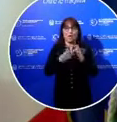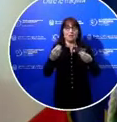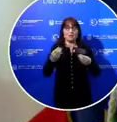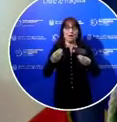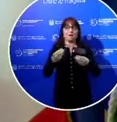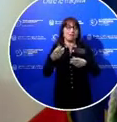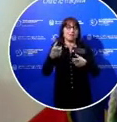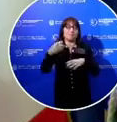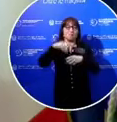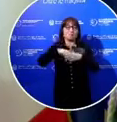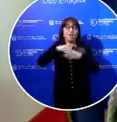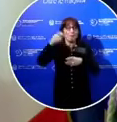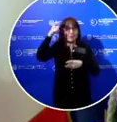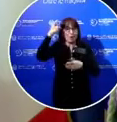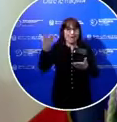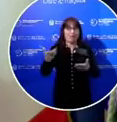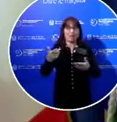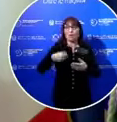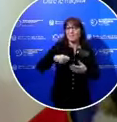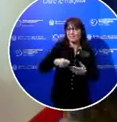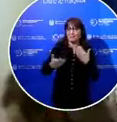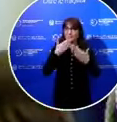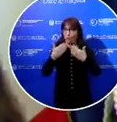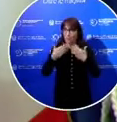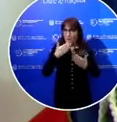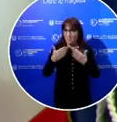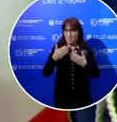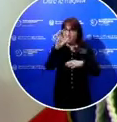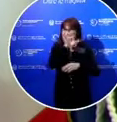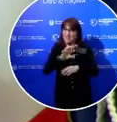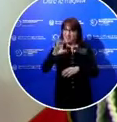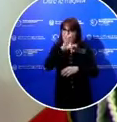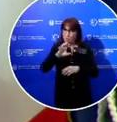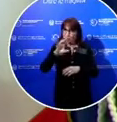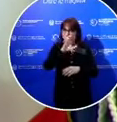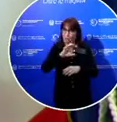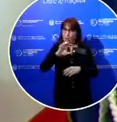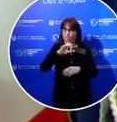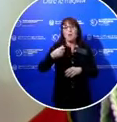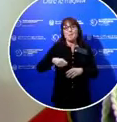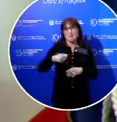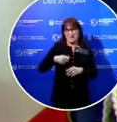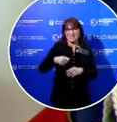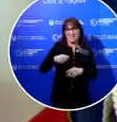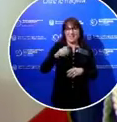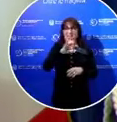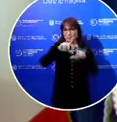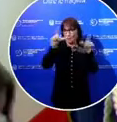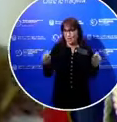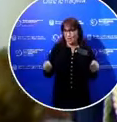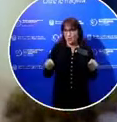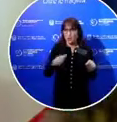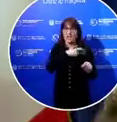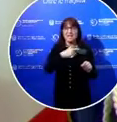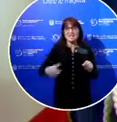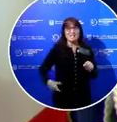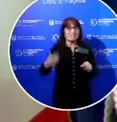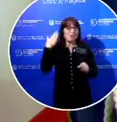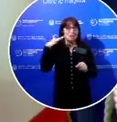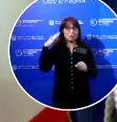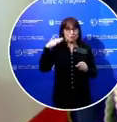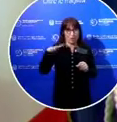qui presenti, il Presidente della Conferenza delle Regioni, il Presidente della Regione Liguria, il Sindaco di